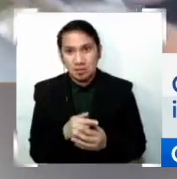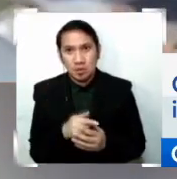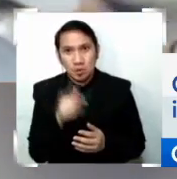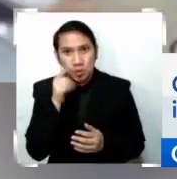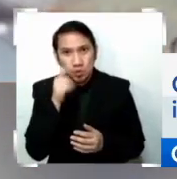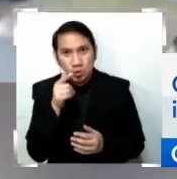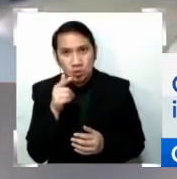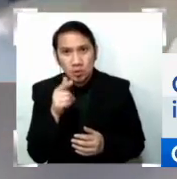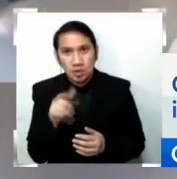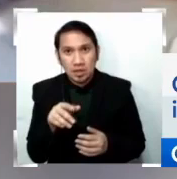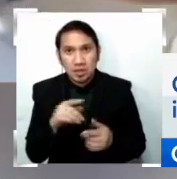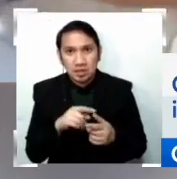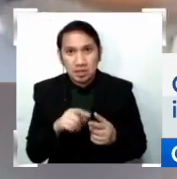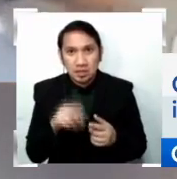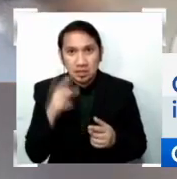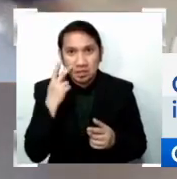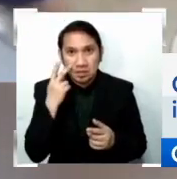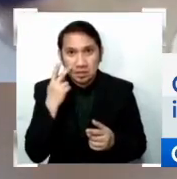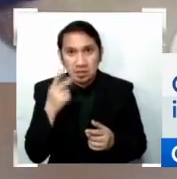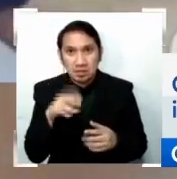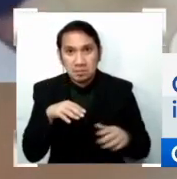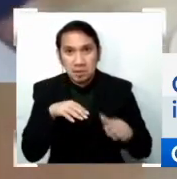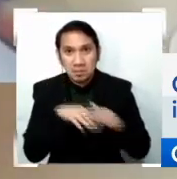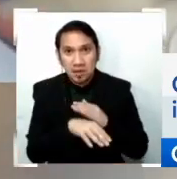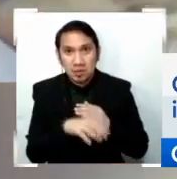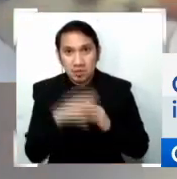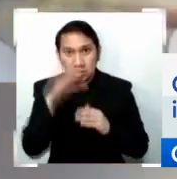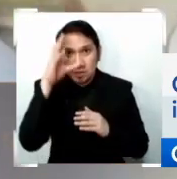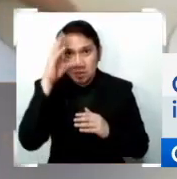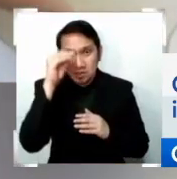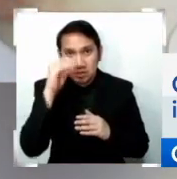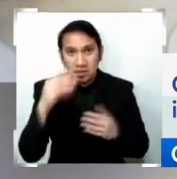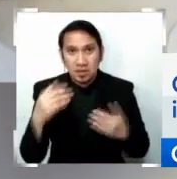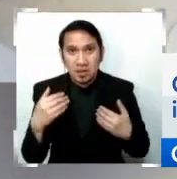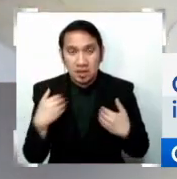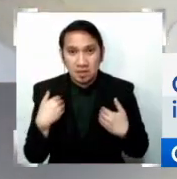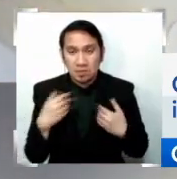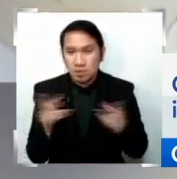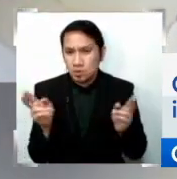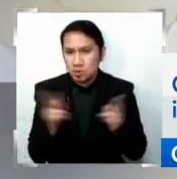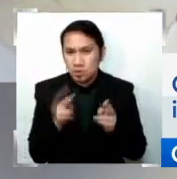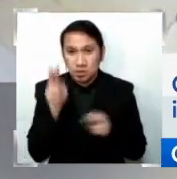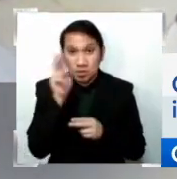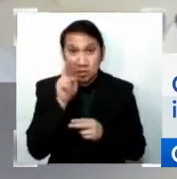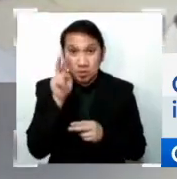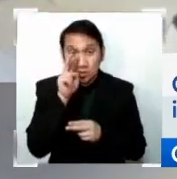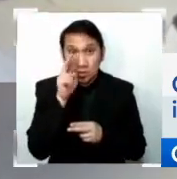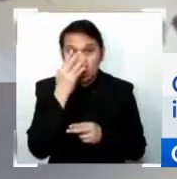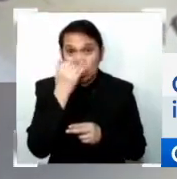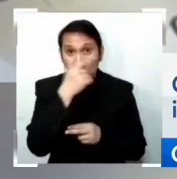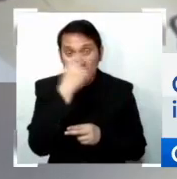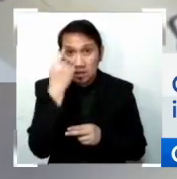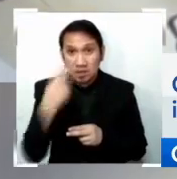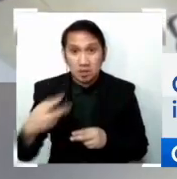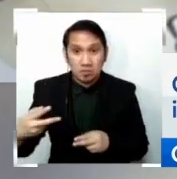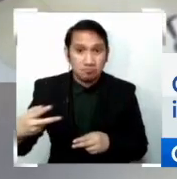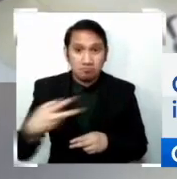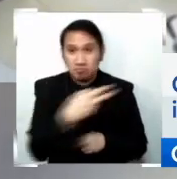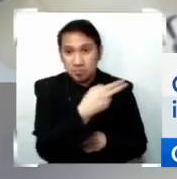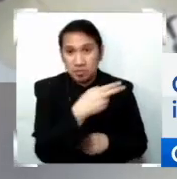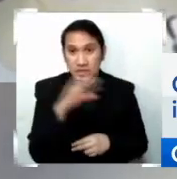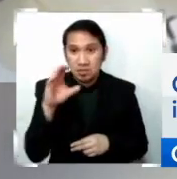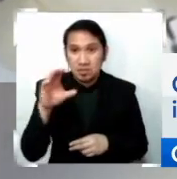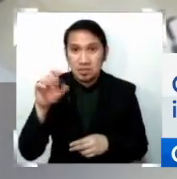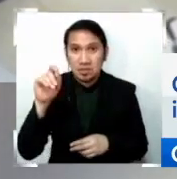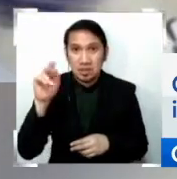na nakita, ang pagpasok ng lalaki. Maiksi lang ang video dahil pinutol daw ng lalaki ang kable ng CCTV camera